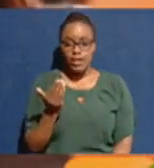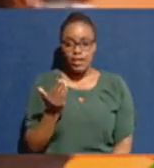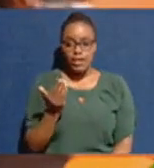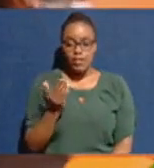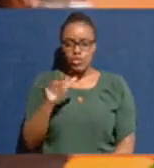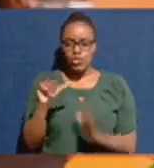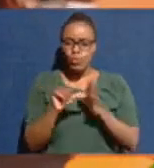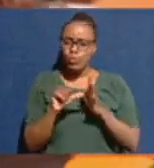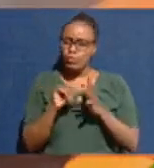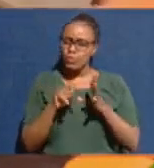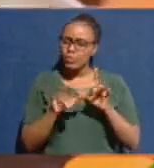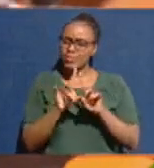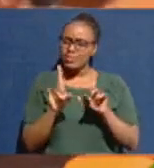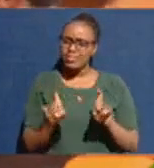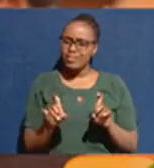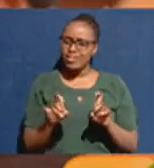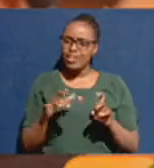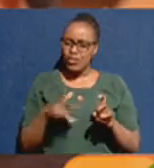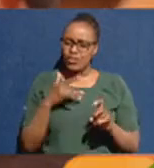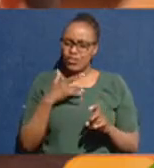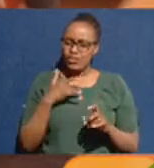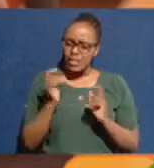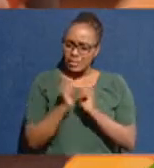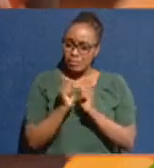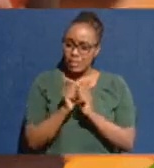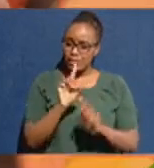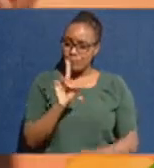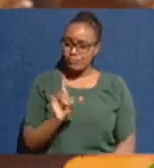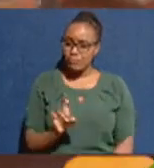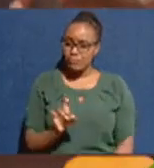Una shida gani? Nauma.